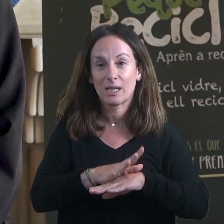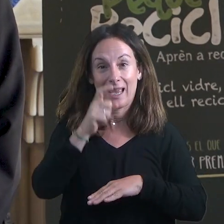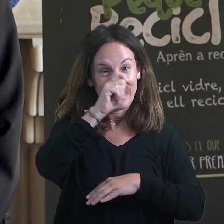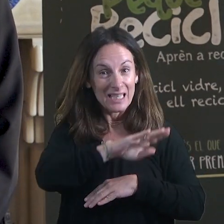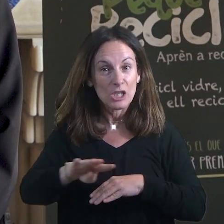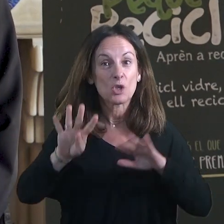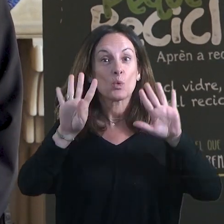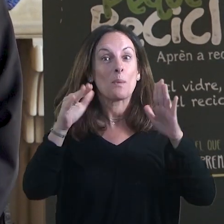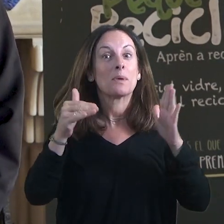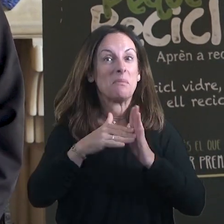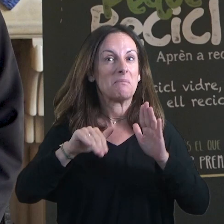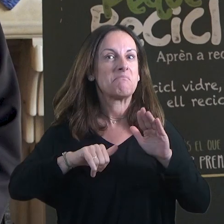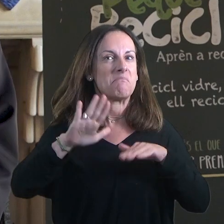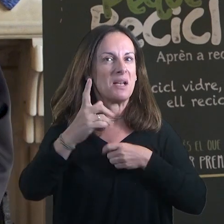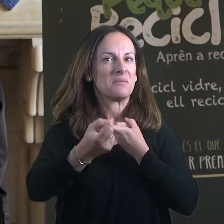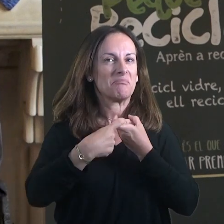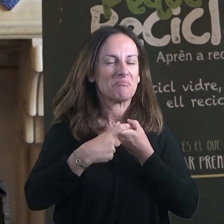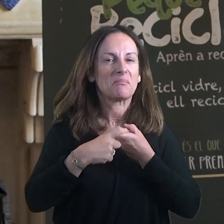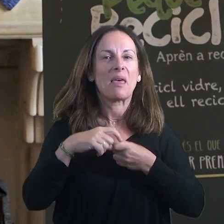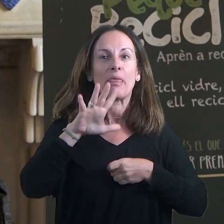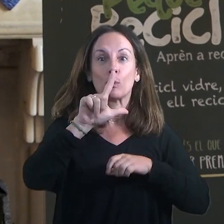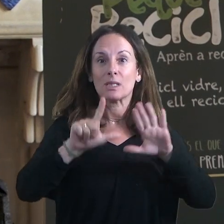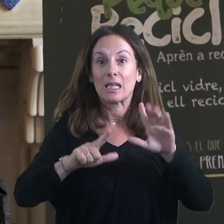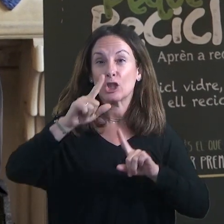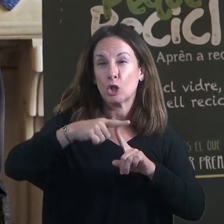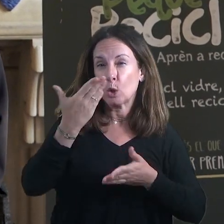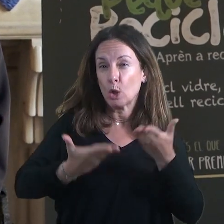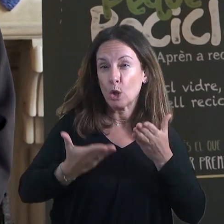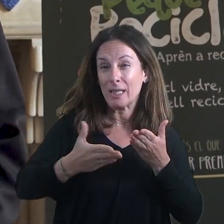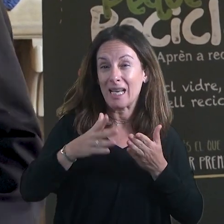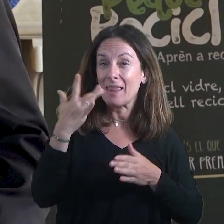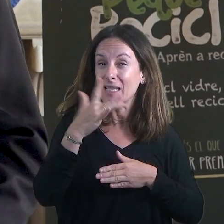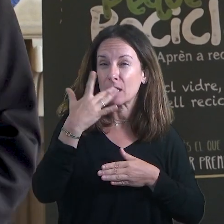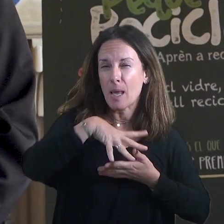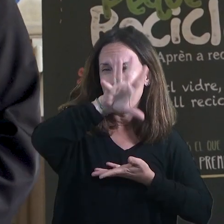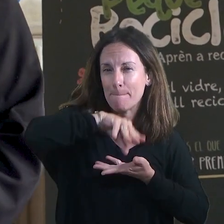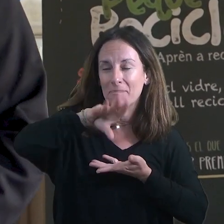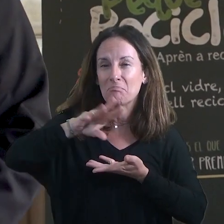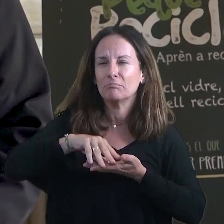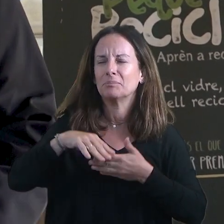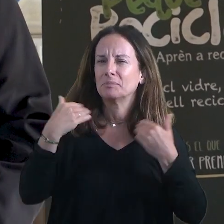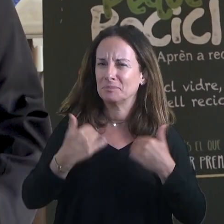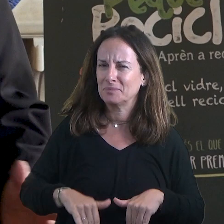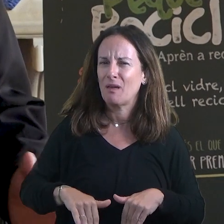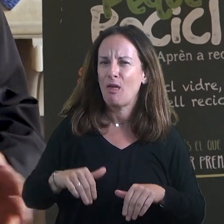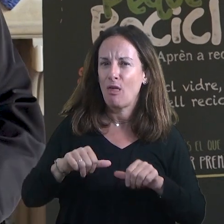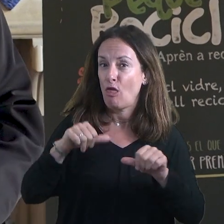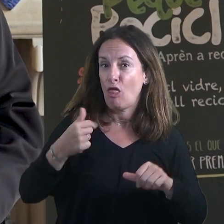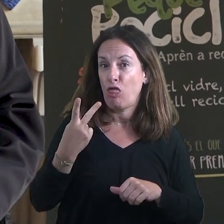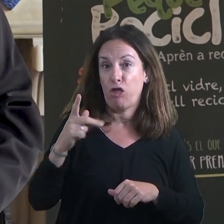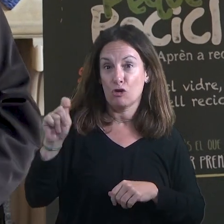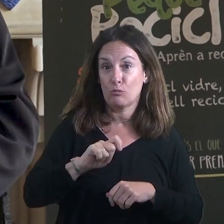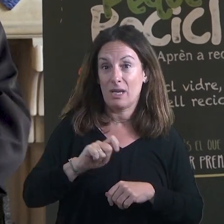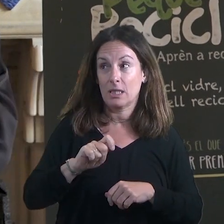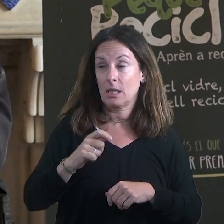atlots, s'han recollit més de 57 tonelades de vidre, que això amb dos mesos que va ser de 1 de